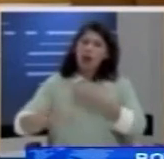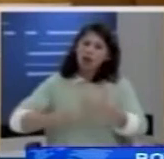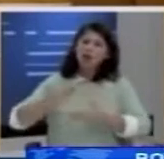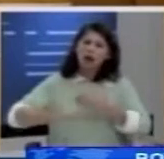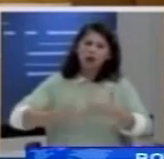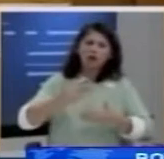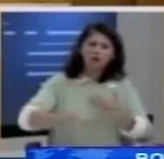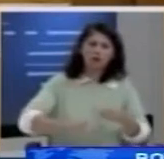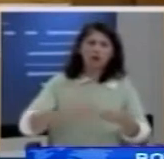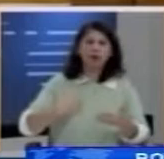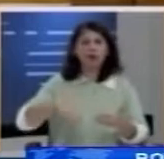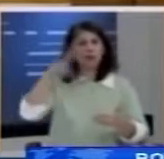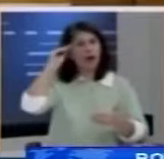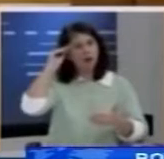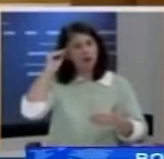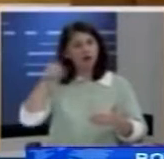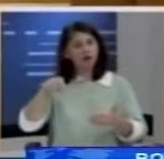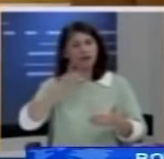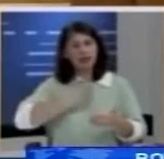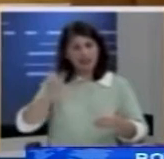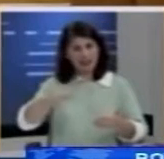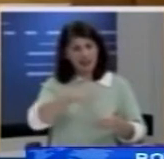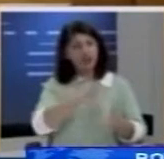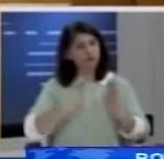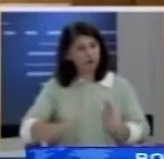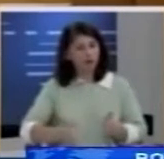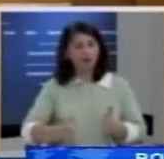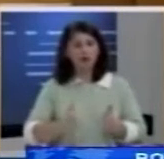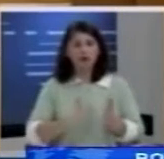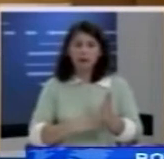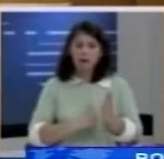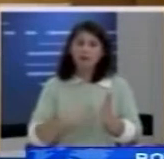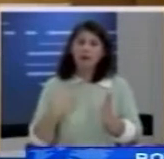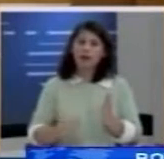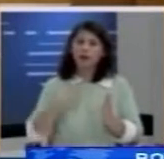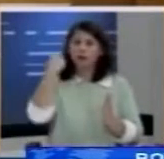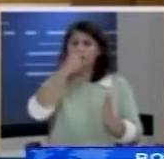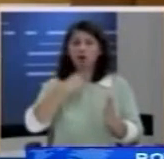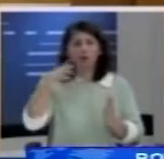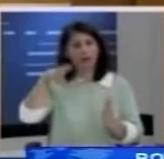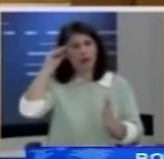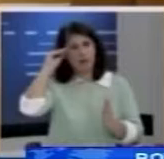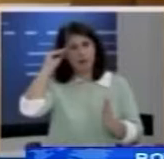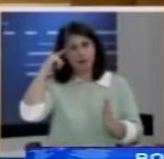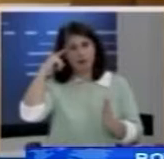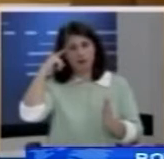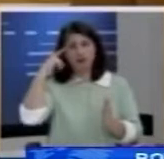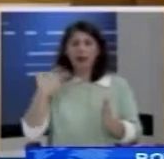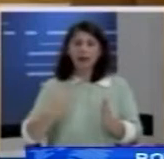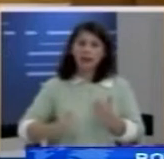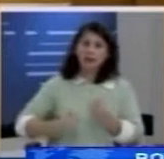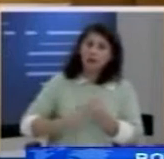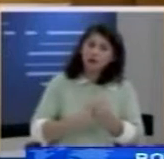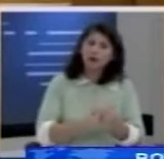αναθεωρούνται, έχουμε την άποψη ότι τα στελέχη μπορούν και πρέπει να έχουν τις προσωπικές τους απόψεις και